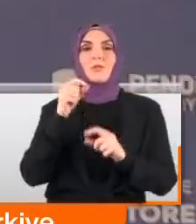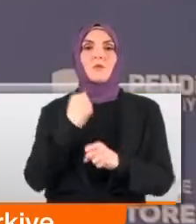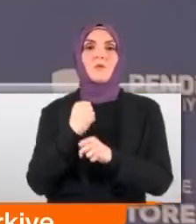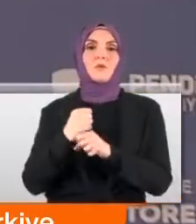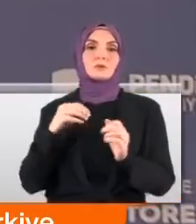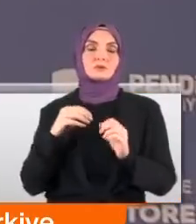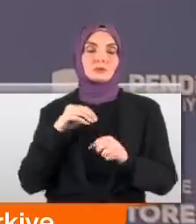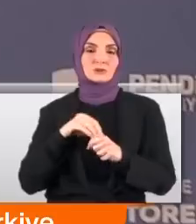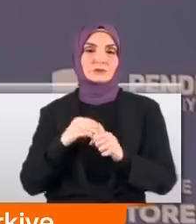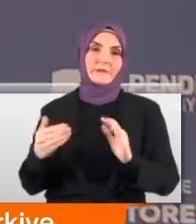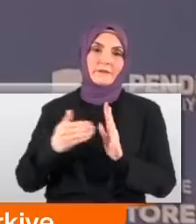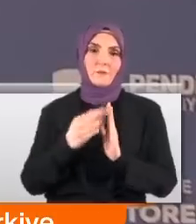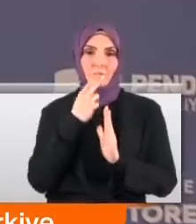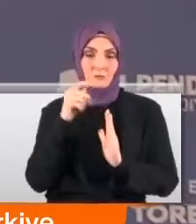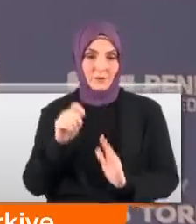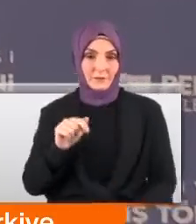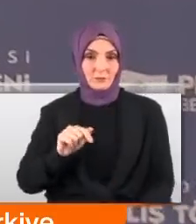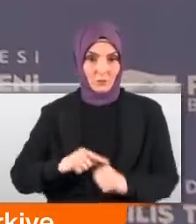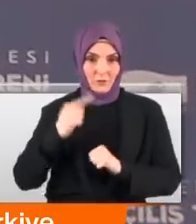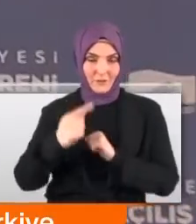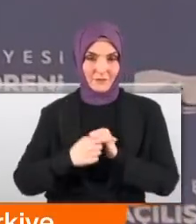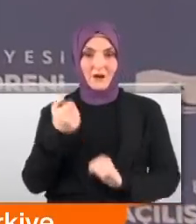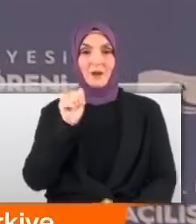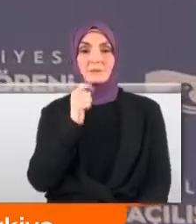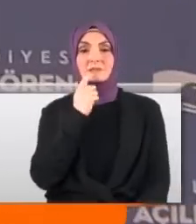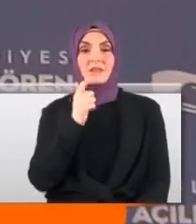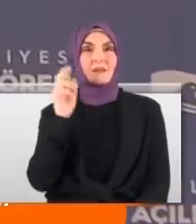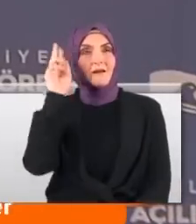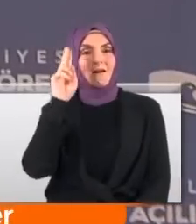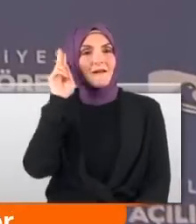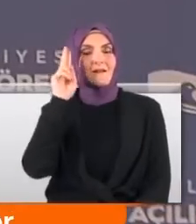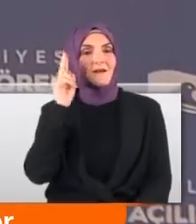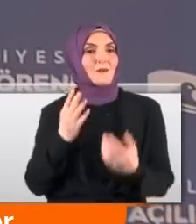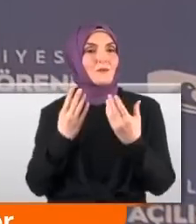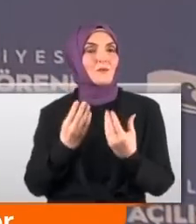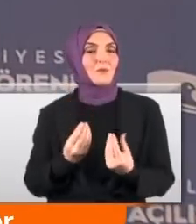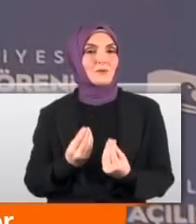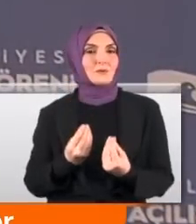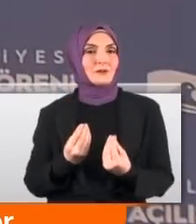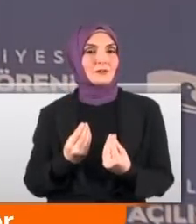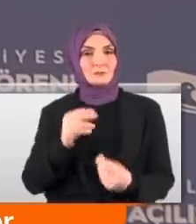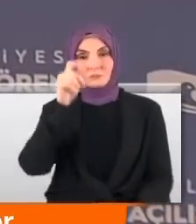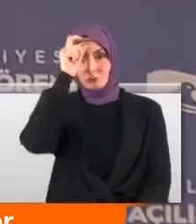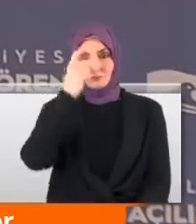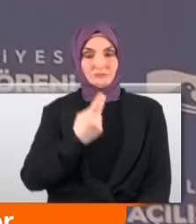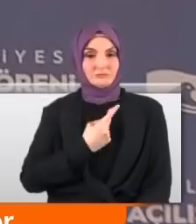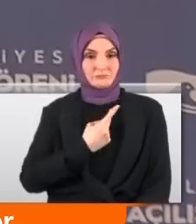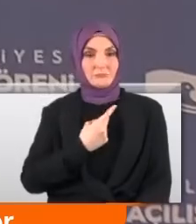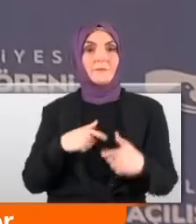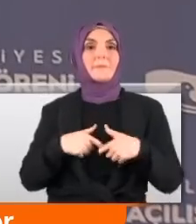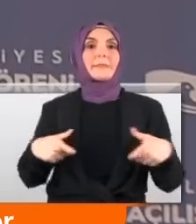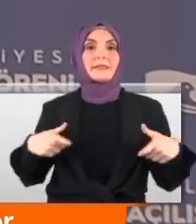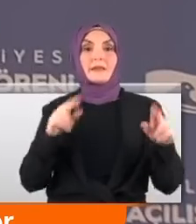açtı. Bu hafta 60 yıllık hayalimiz olan yerli ve milli